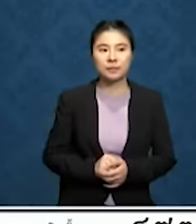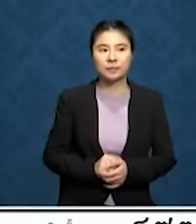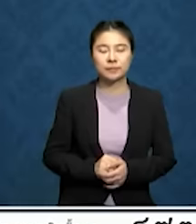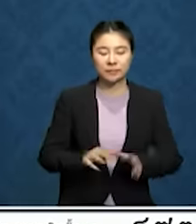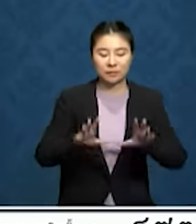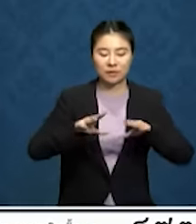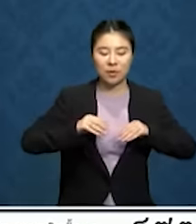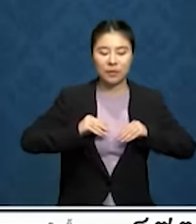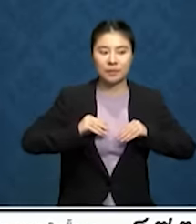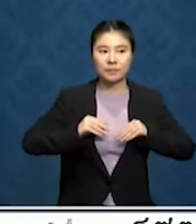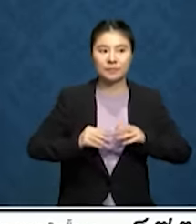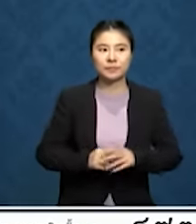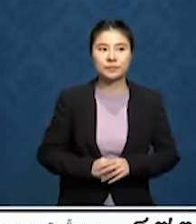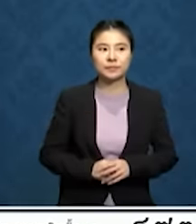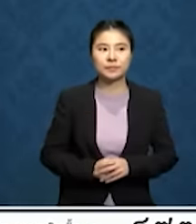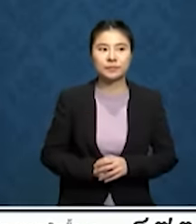เห็นชอบครับ